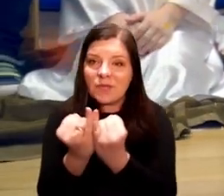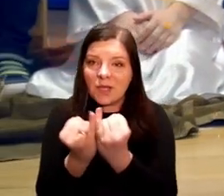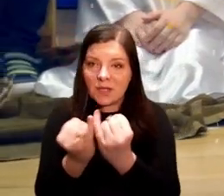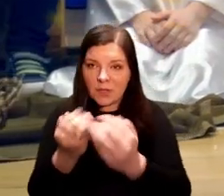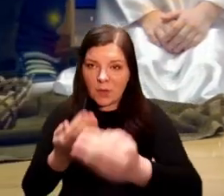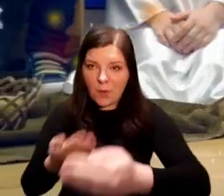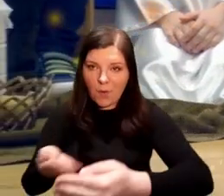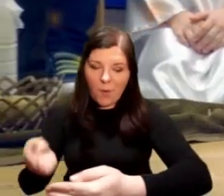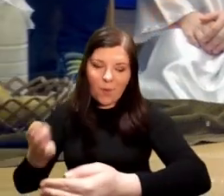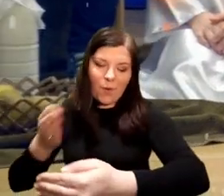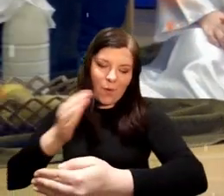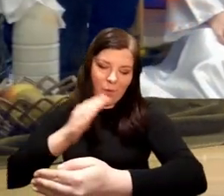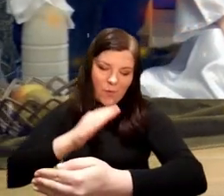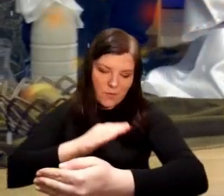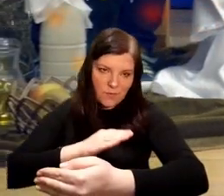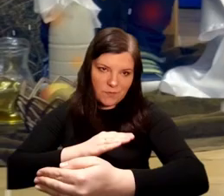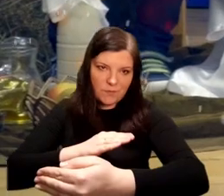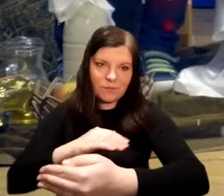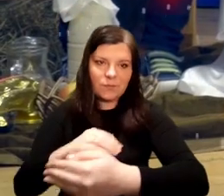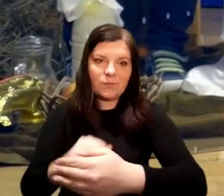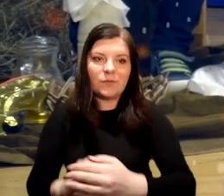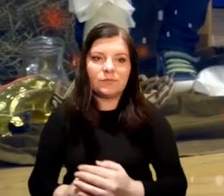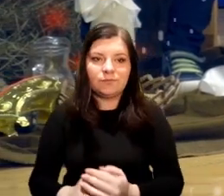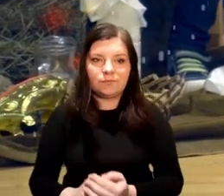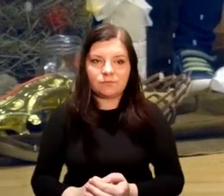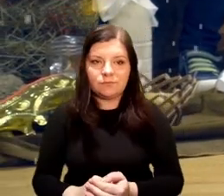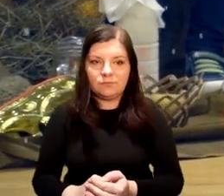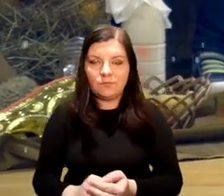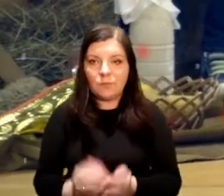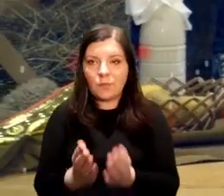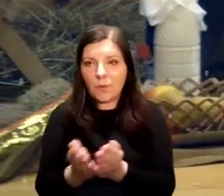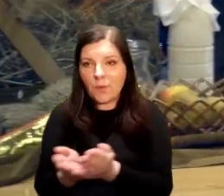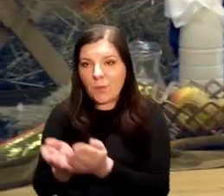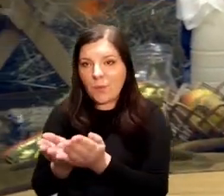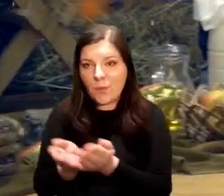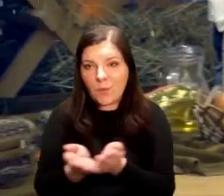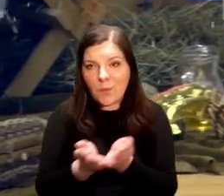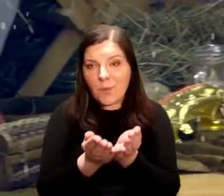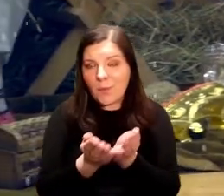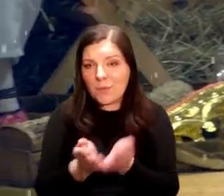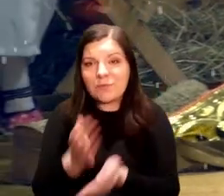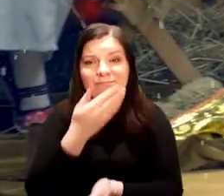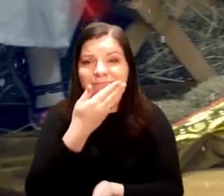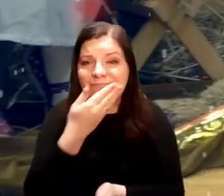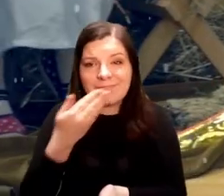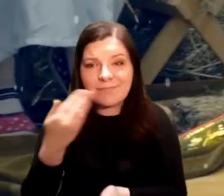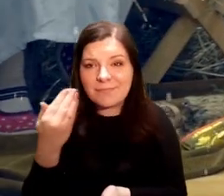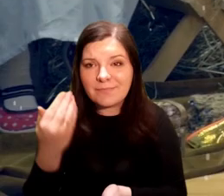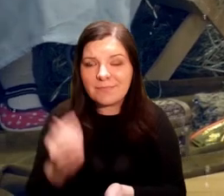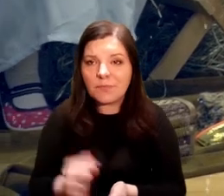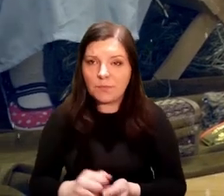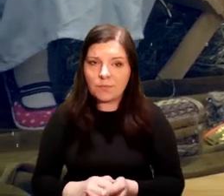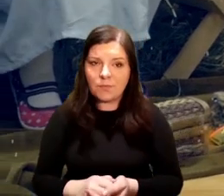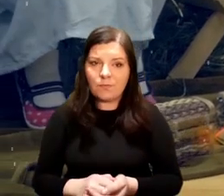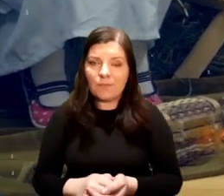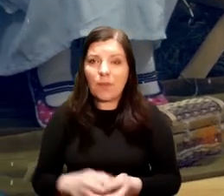Ale cieszę się, że udało się to zgrać w jedną całość. Może nie wyszło to perfekcyjnie, natomiast mam nadzieję, że będzie to miłą taką wizytówką